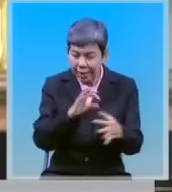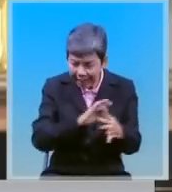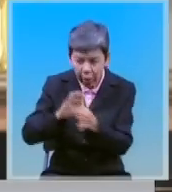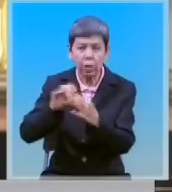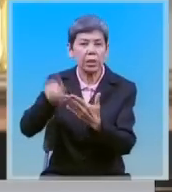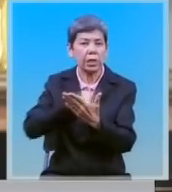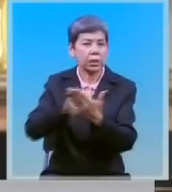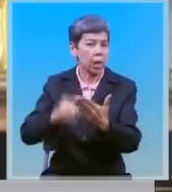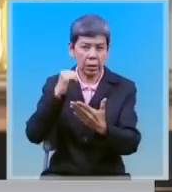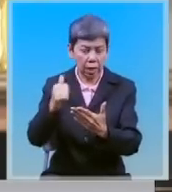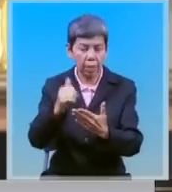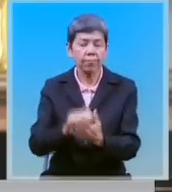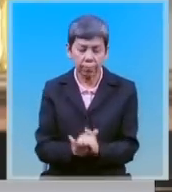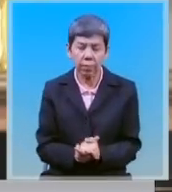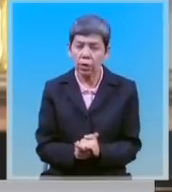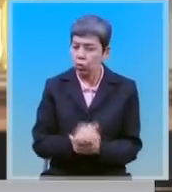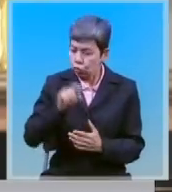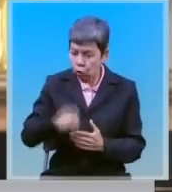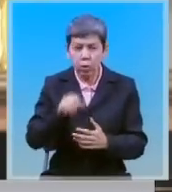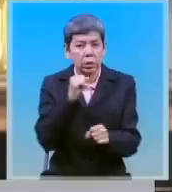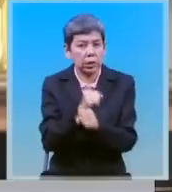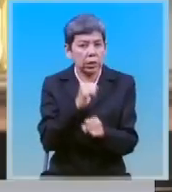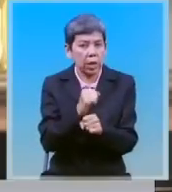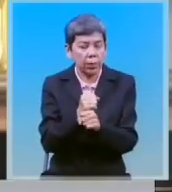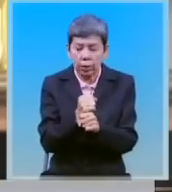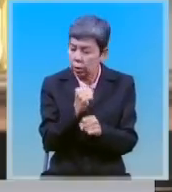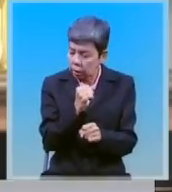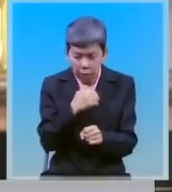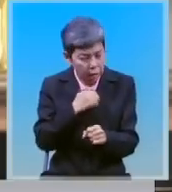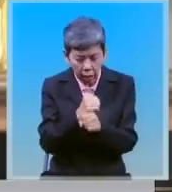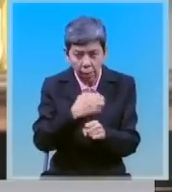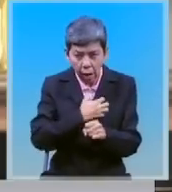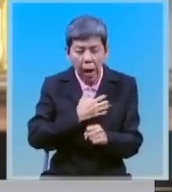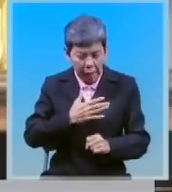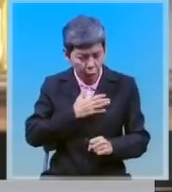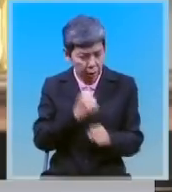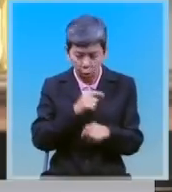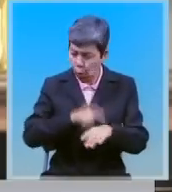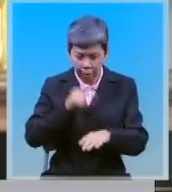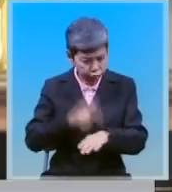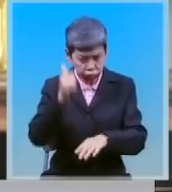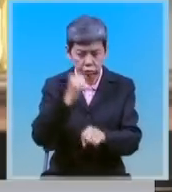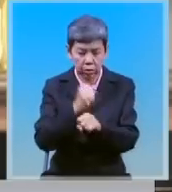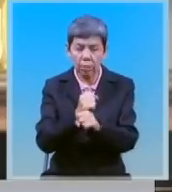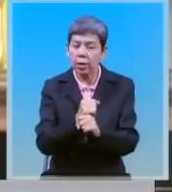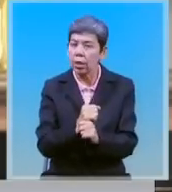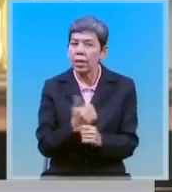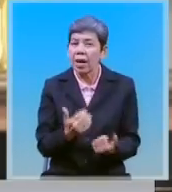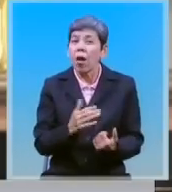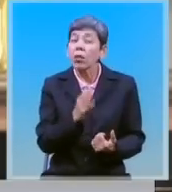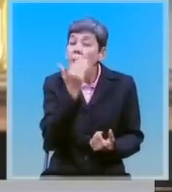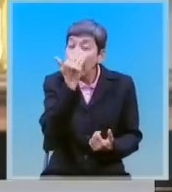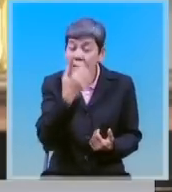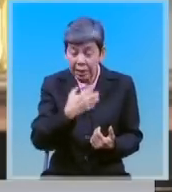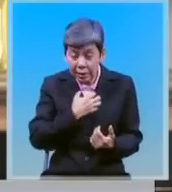การเลือกตั้งจะต้องทำให้มั่นใจว่าเราทำได้ทันเวลาหรือเสร็จก่อนเวลาเพื่